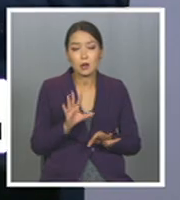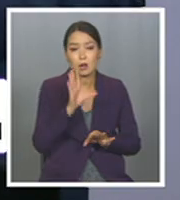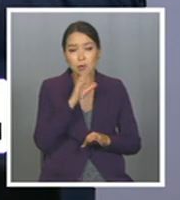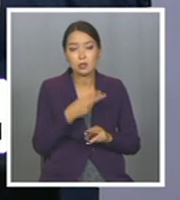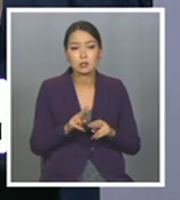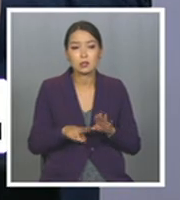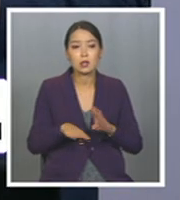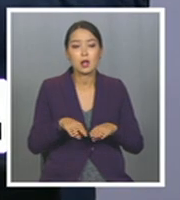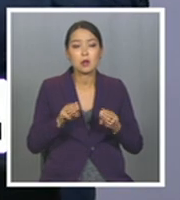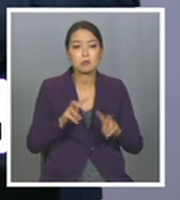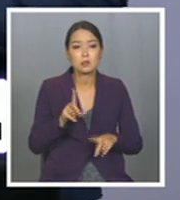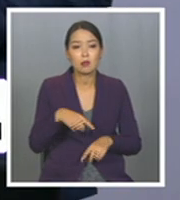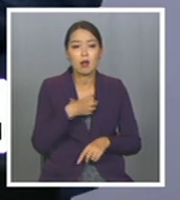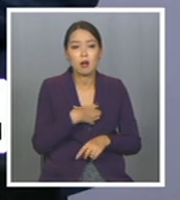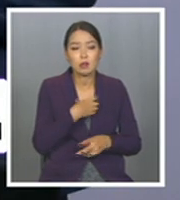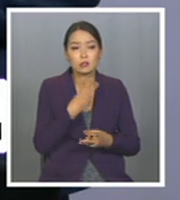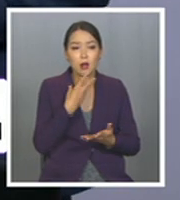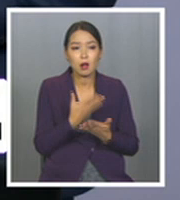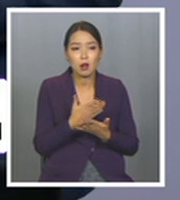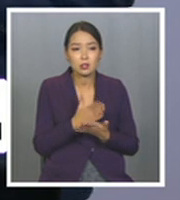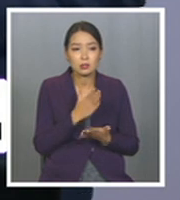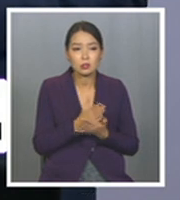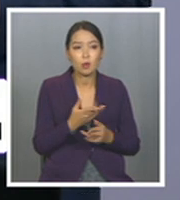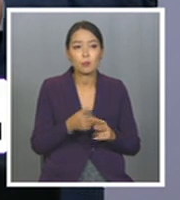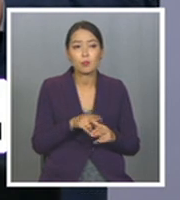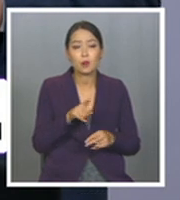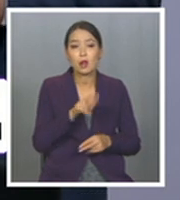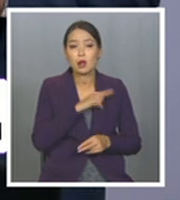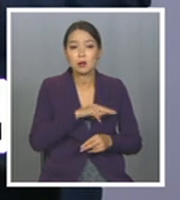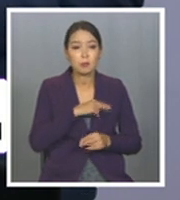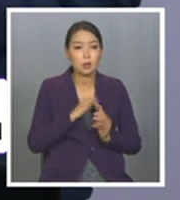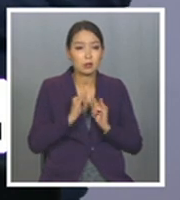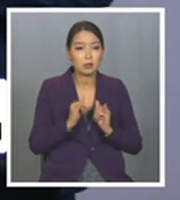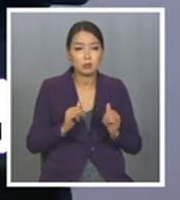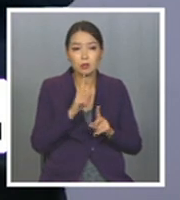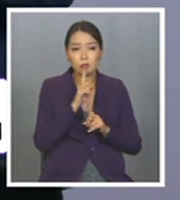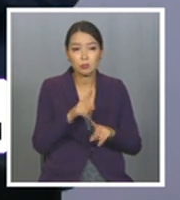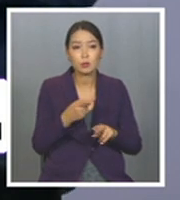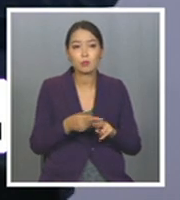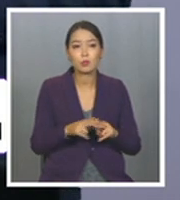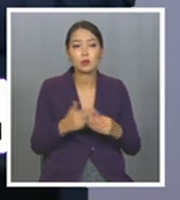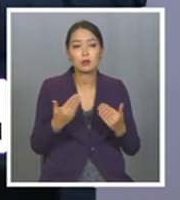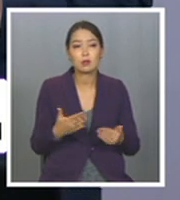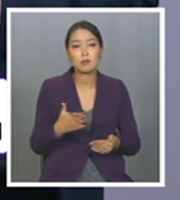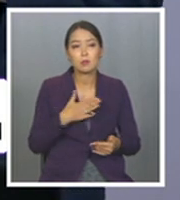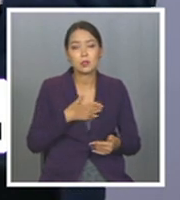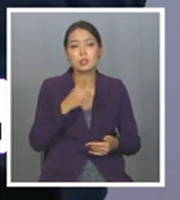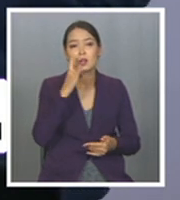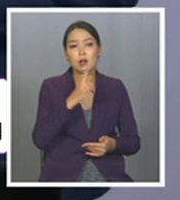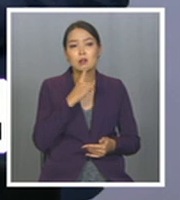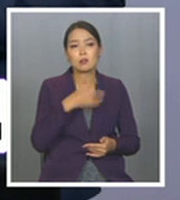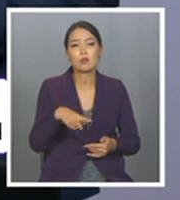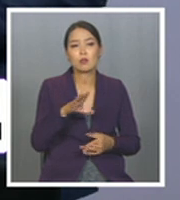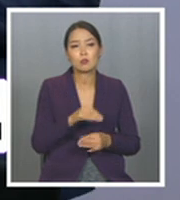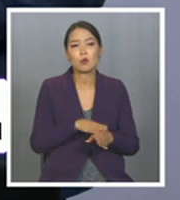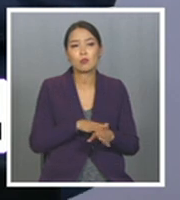қажеттігін көрсетіп отыр. Ал егер де осы процесс жүзеге аспайтын болса, онда біз қазақ халқын түгелдей